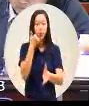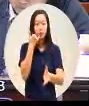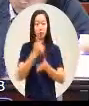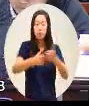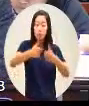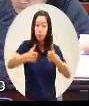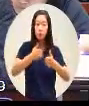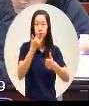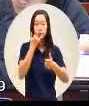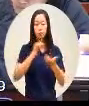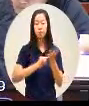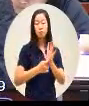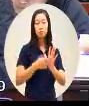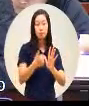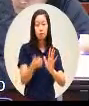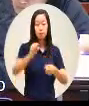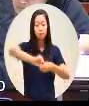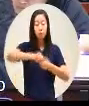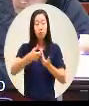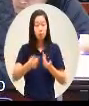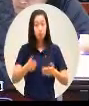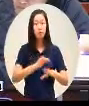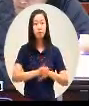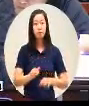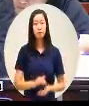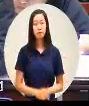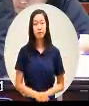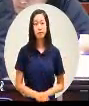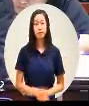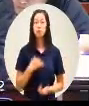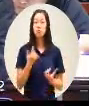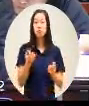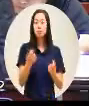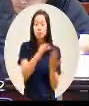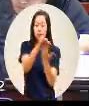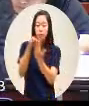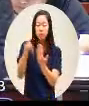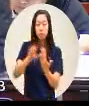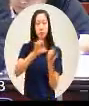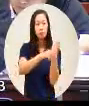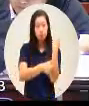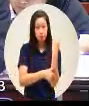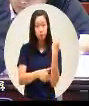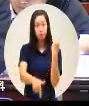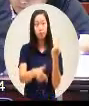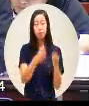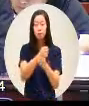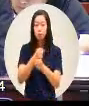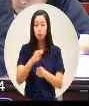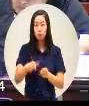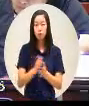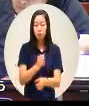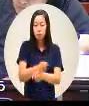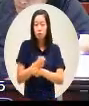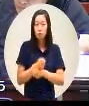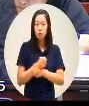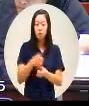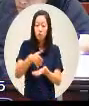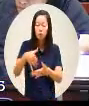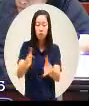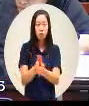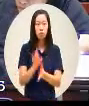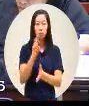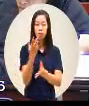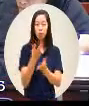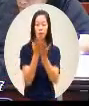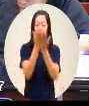己，那个部分也可以获得加分。所以我想这个部分呢，我们是采用这种方式来处理。我想关注原住民，关注少数弱群，在十二年国